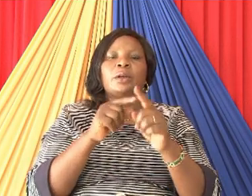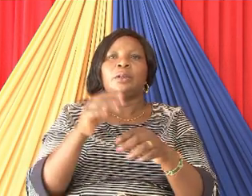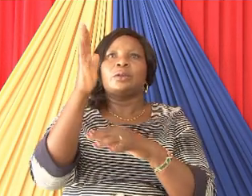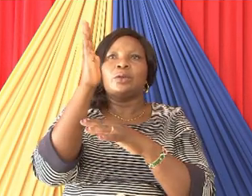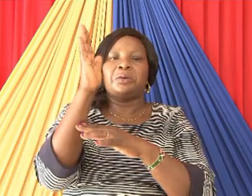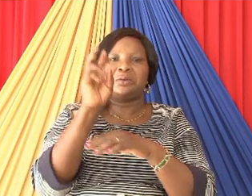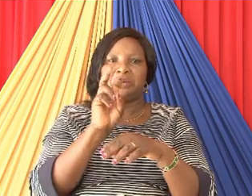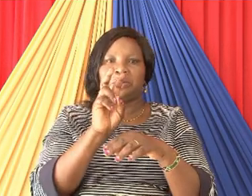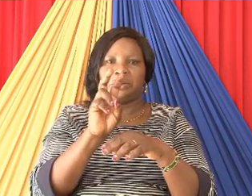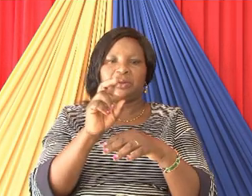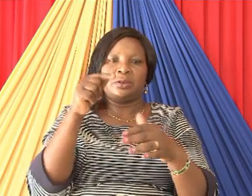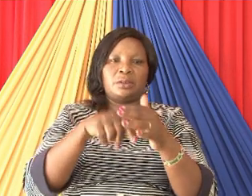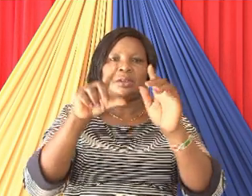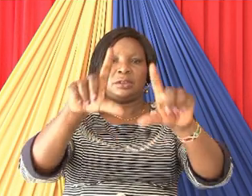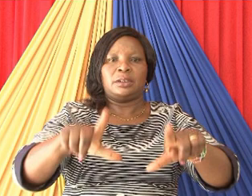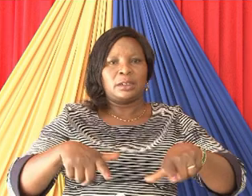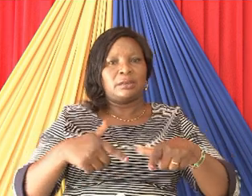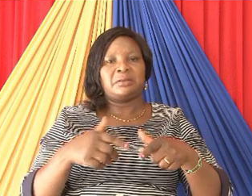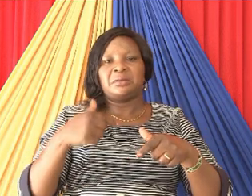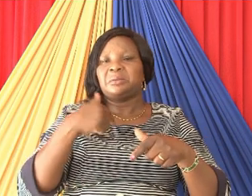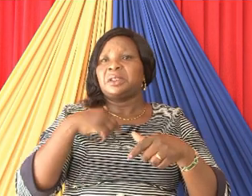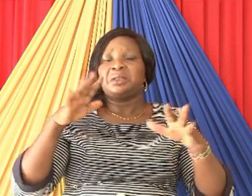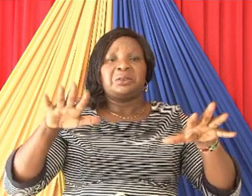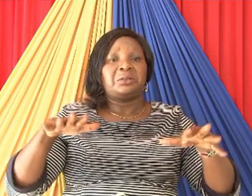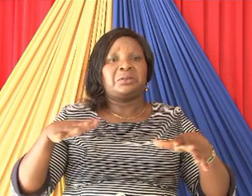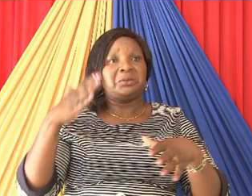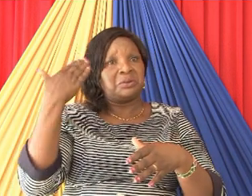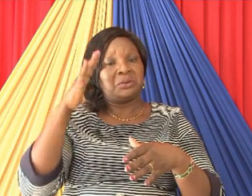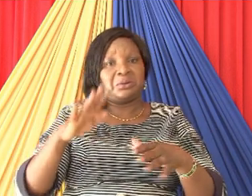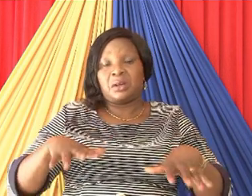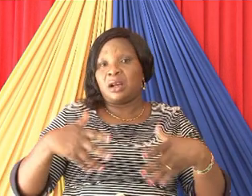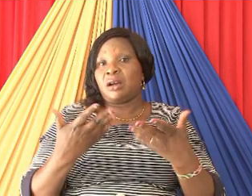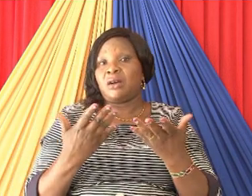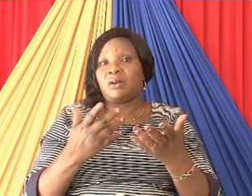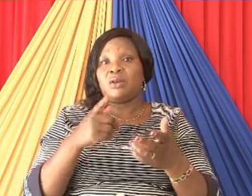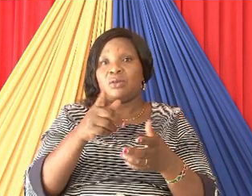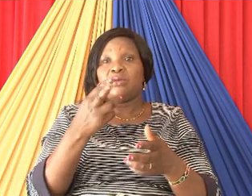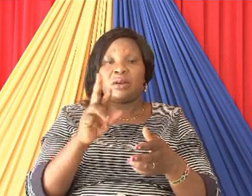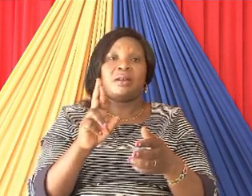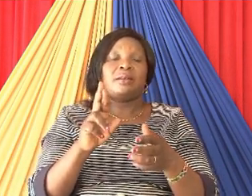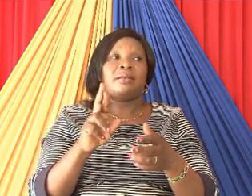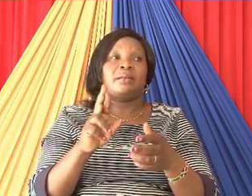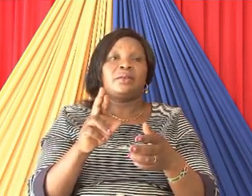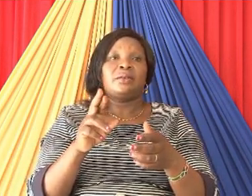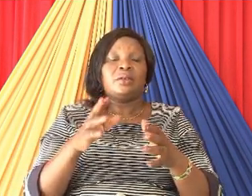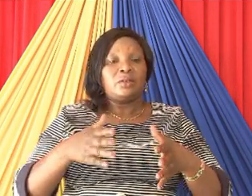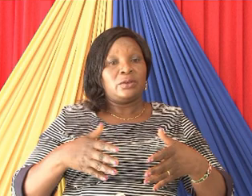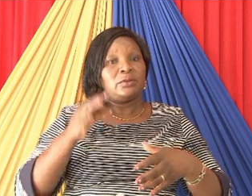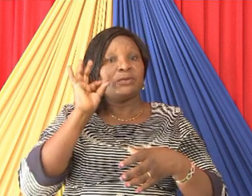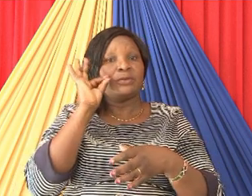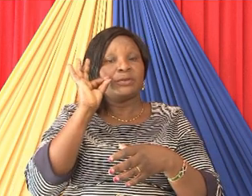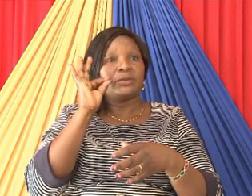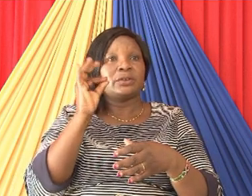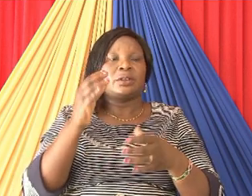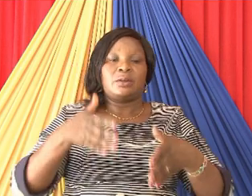yako, sijui ni mazao aina gani ambayo unatoa, lakini mazao hutokana na